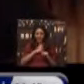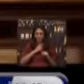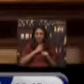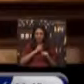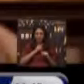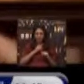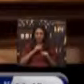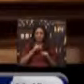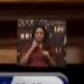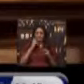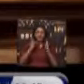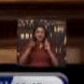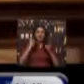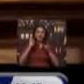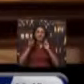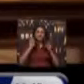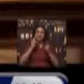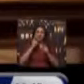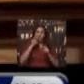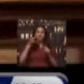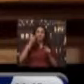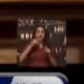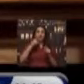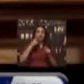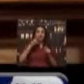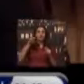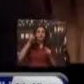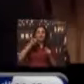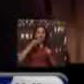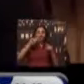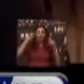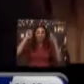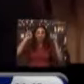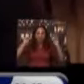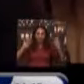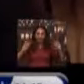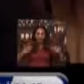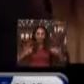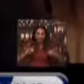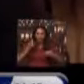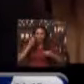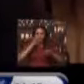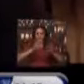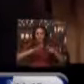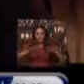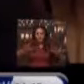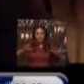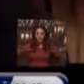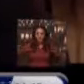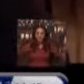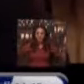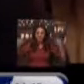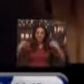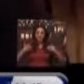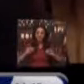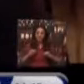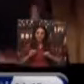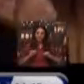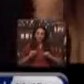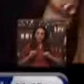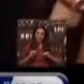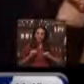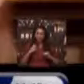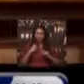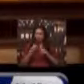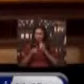قريتي كده في الاهرام؟ في ان اخر عروس اسمها هميس. اخر، وهيعملوا احتفالات كل سنه ويعملوا اخر